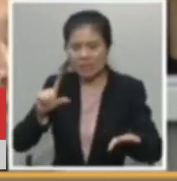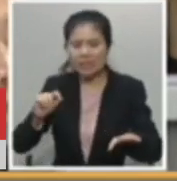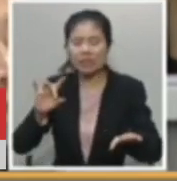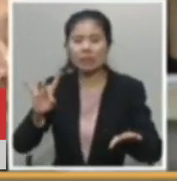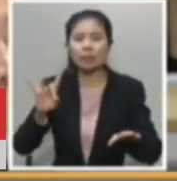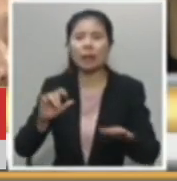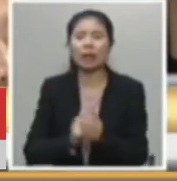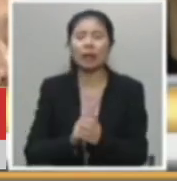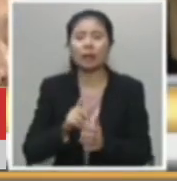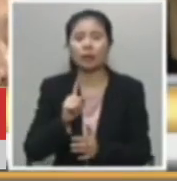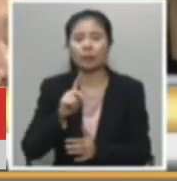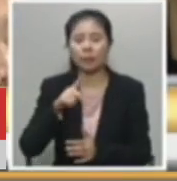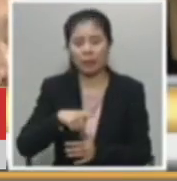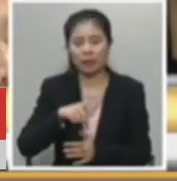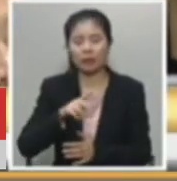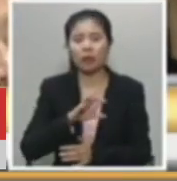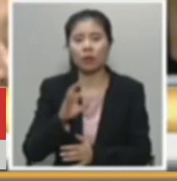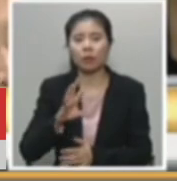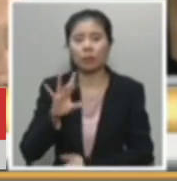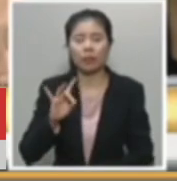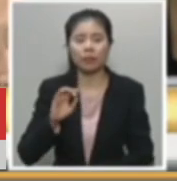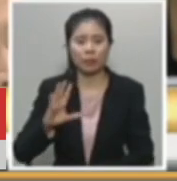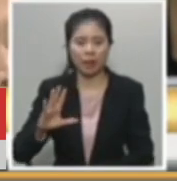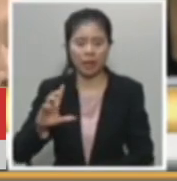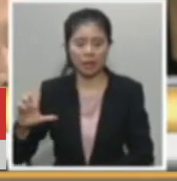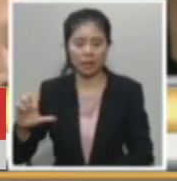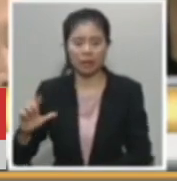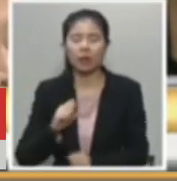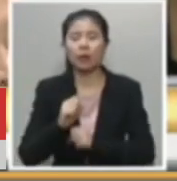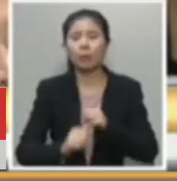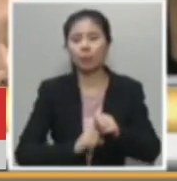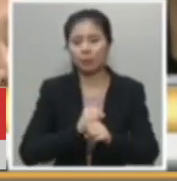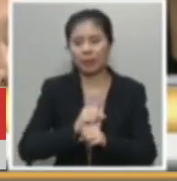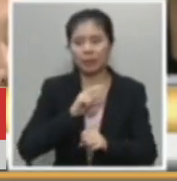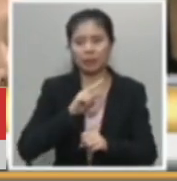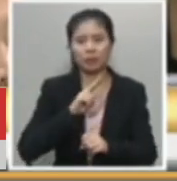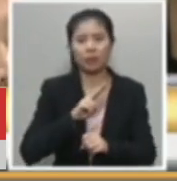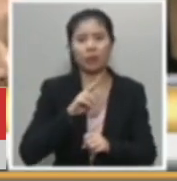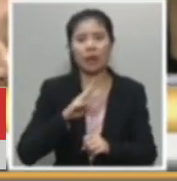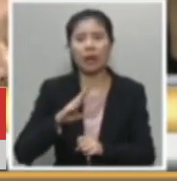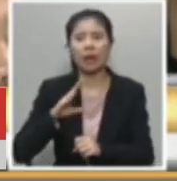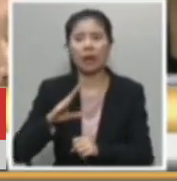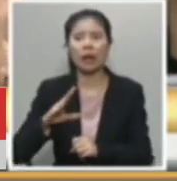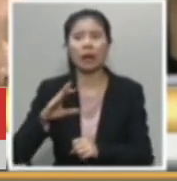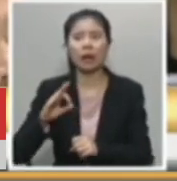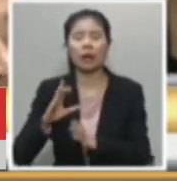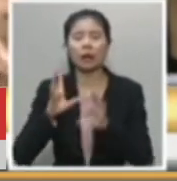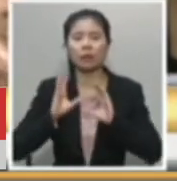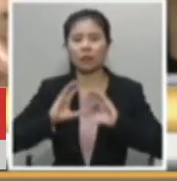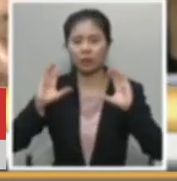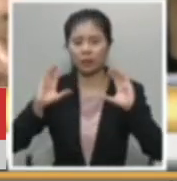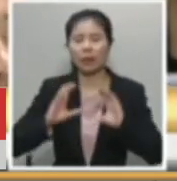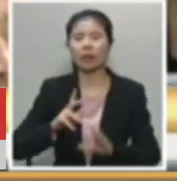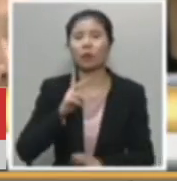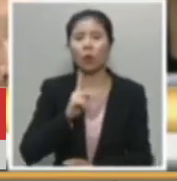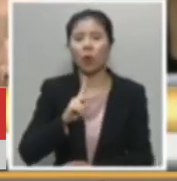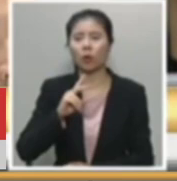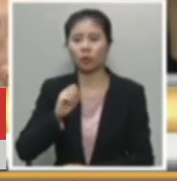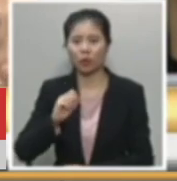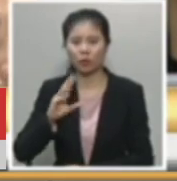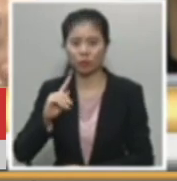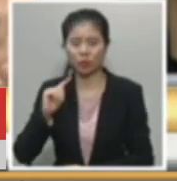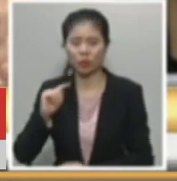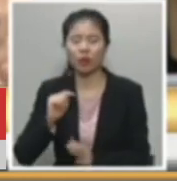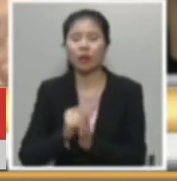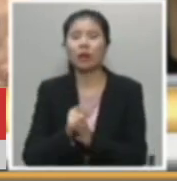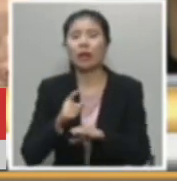4,985 ล้านบาทปีพุทธศักราช2559รัฐบาลยุทธคสช.ซื้อเฮลิคอป